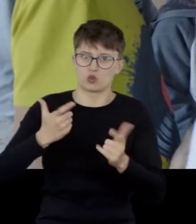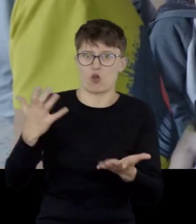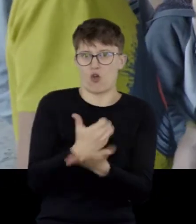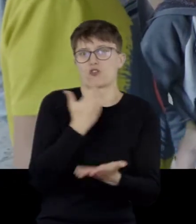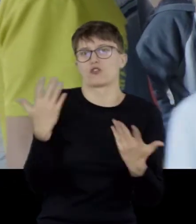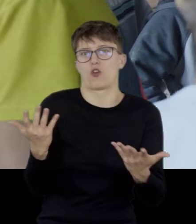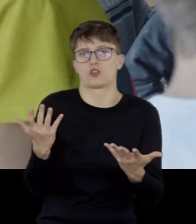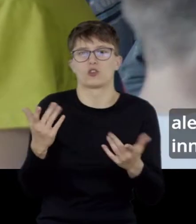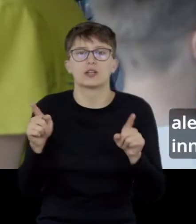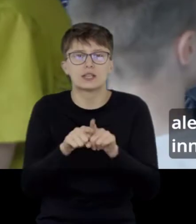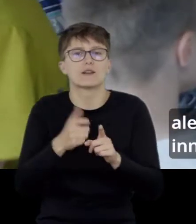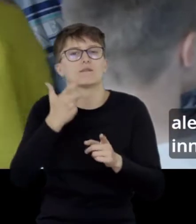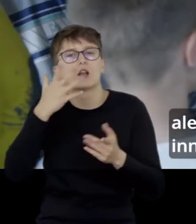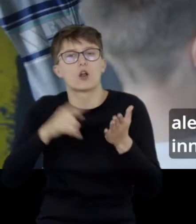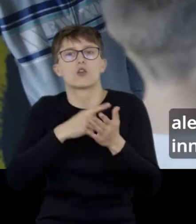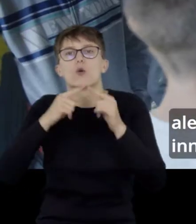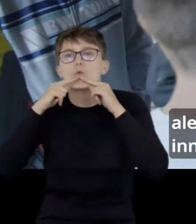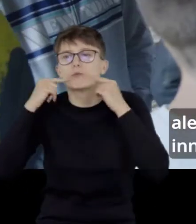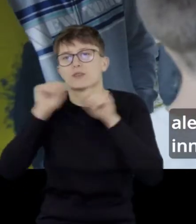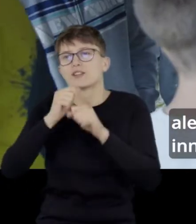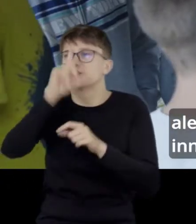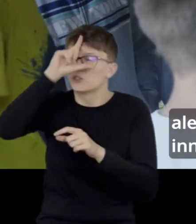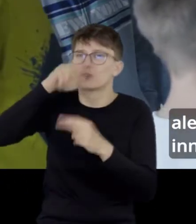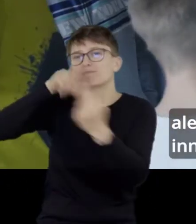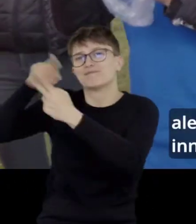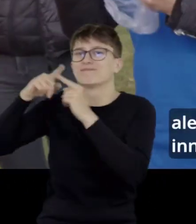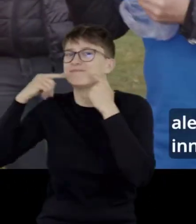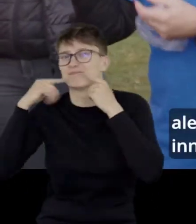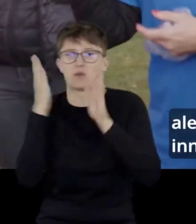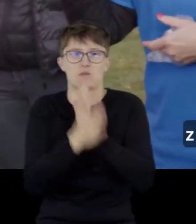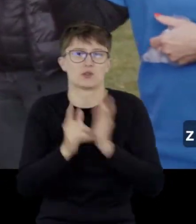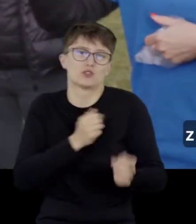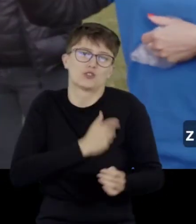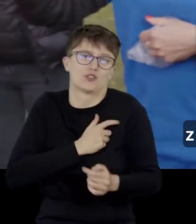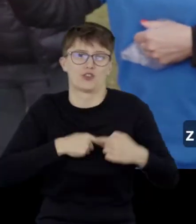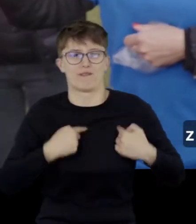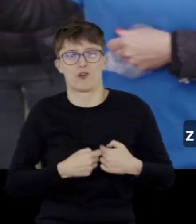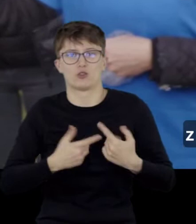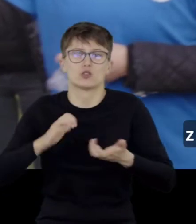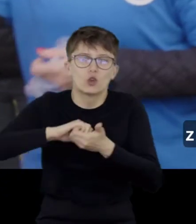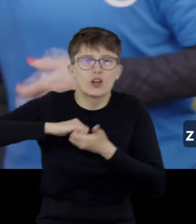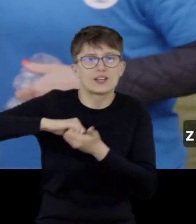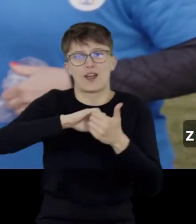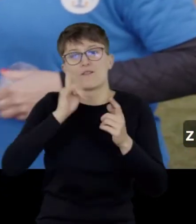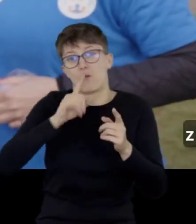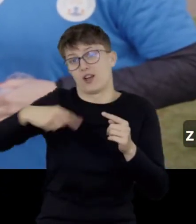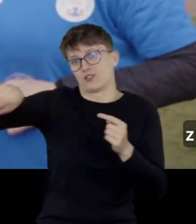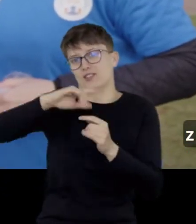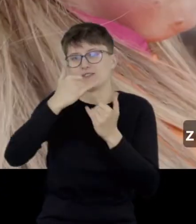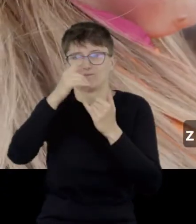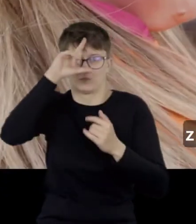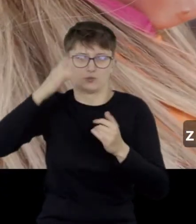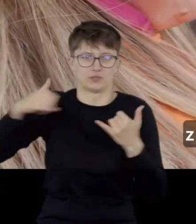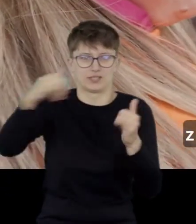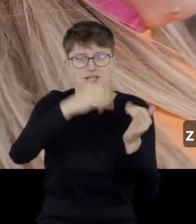się coś osiągnąć, ale też wielokrotnie ten uśmiech był kierowany właśnie do innych, z taką życzliwością i